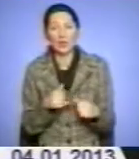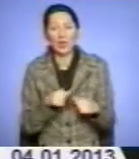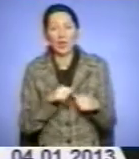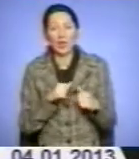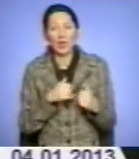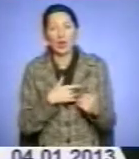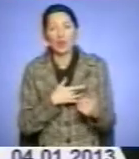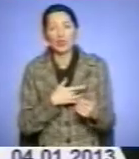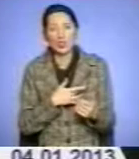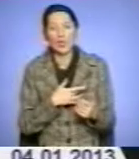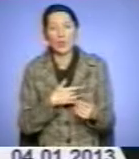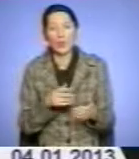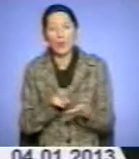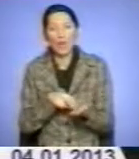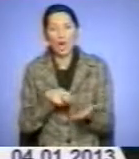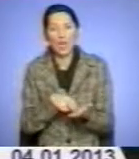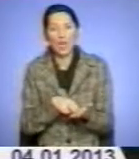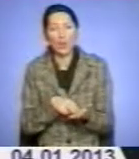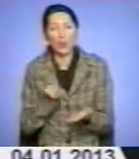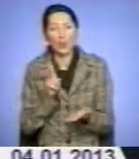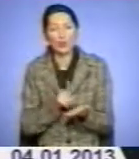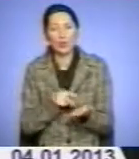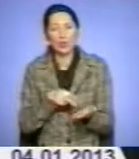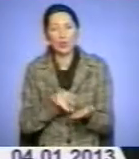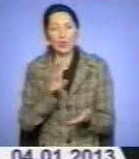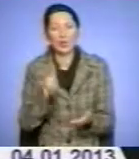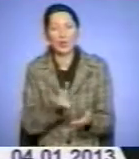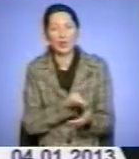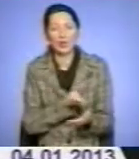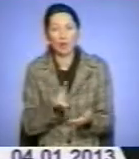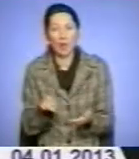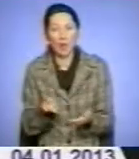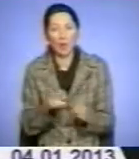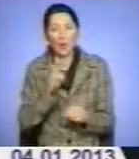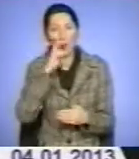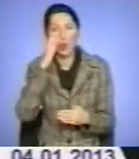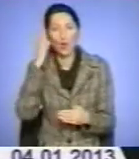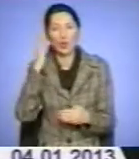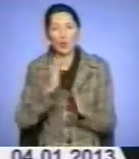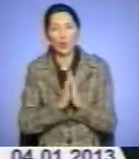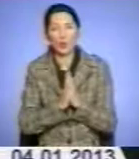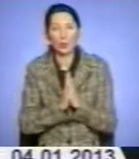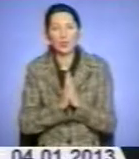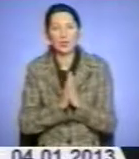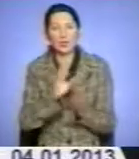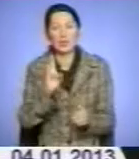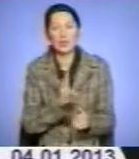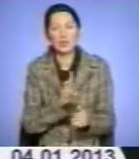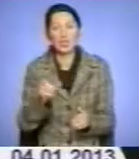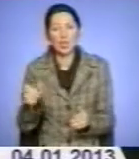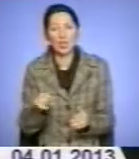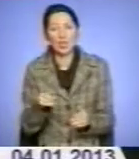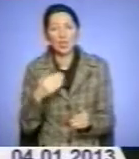покаянням. Обов'язково прийти до храму Божого і попросити священника,